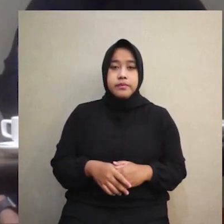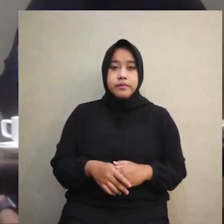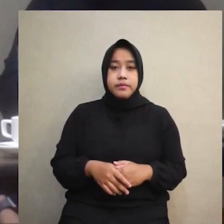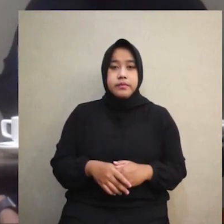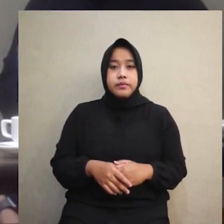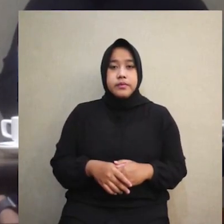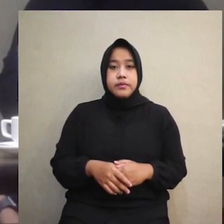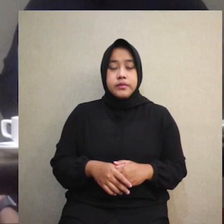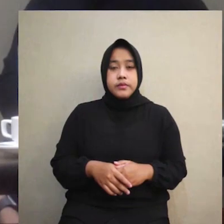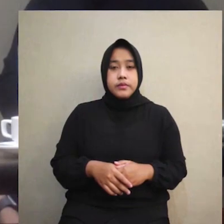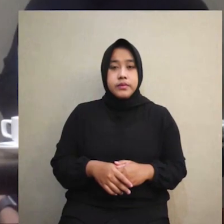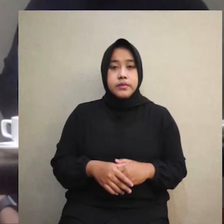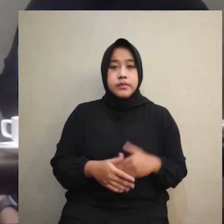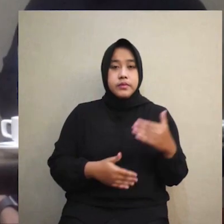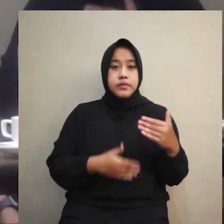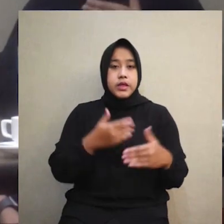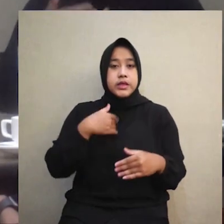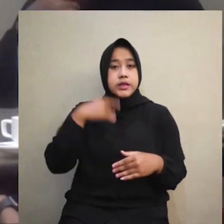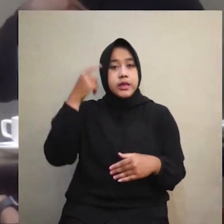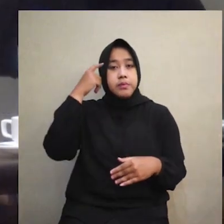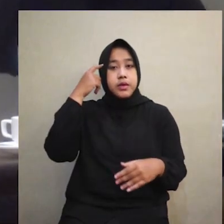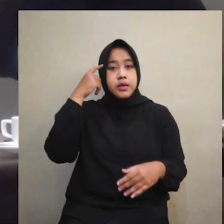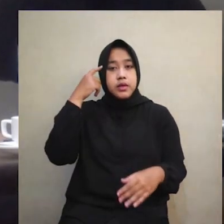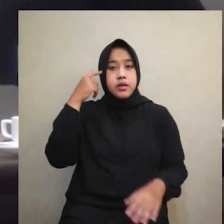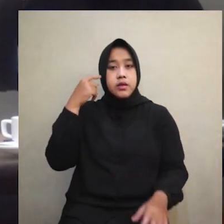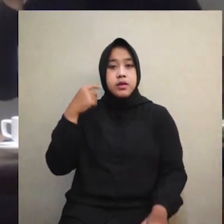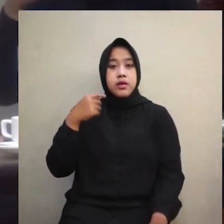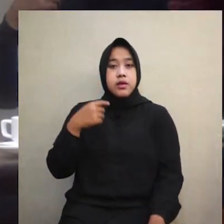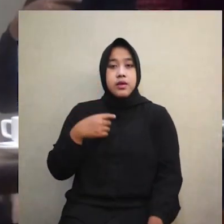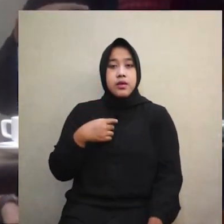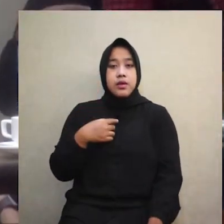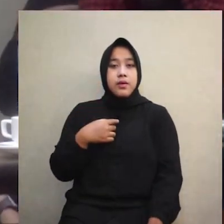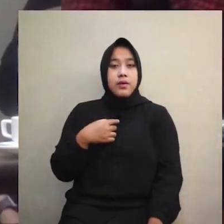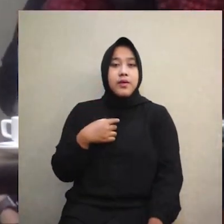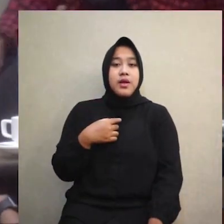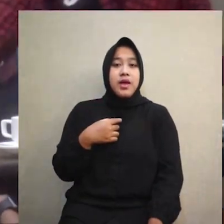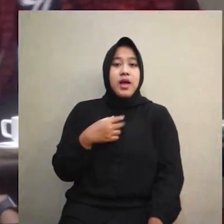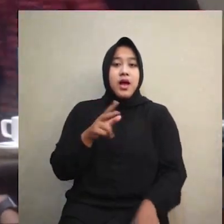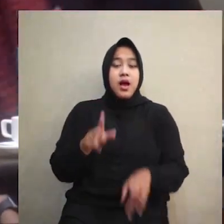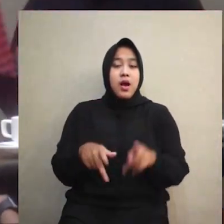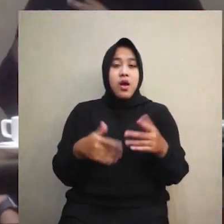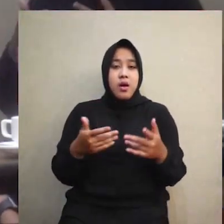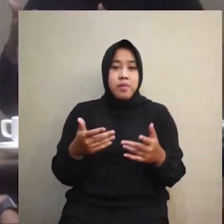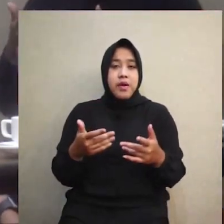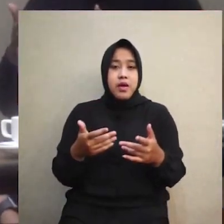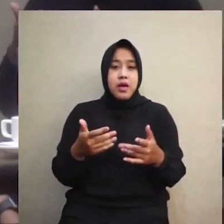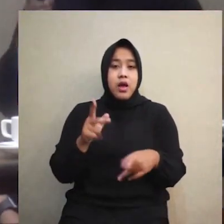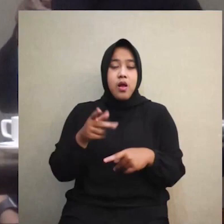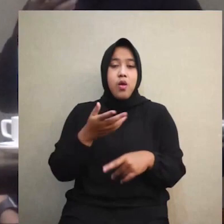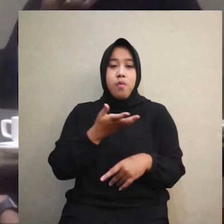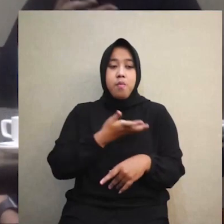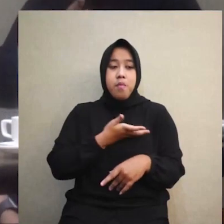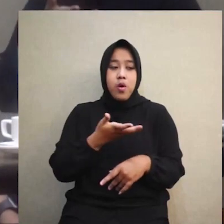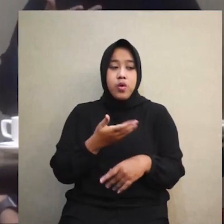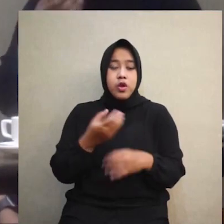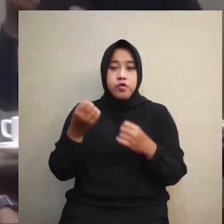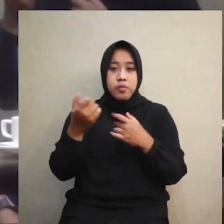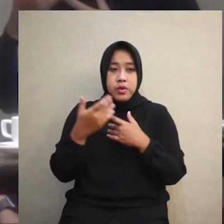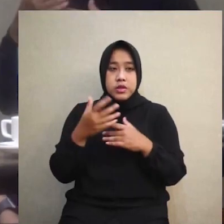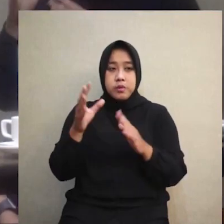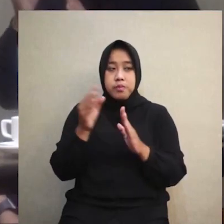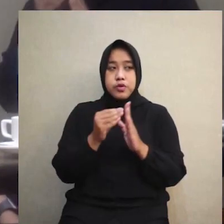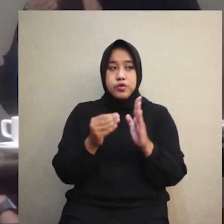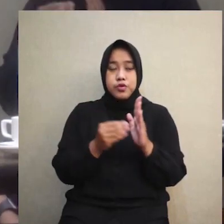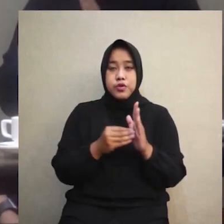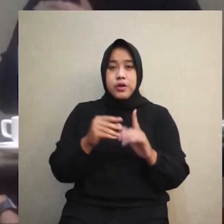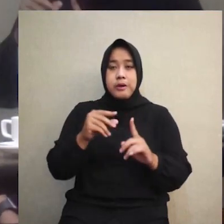poin berikutnya Saya kira memang apa namanya kalau kita akan sampai pada penyusunan